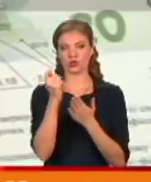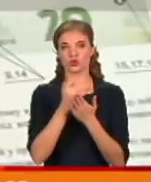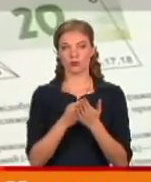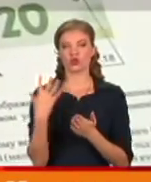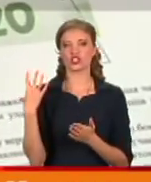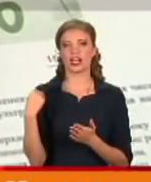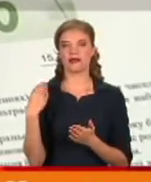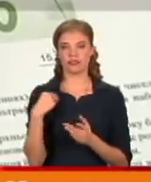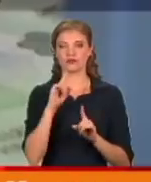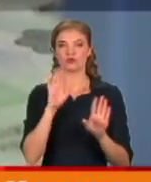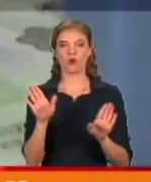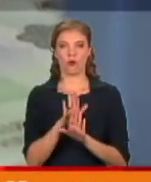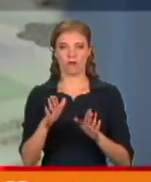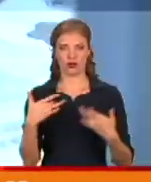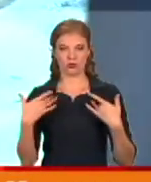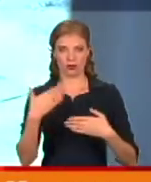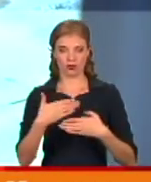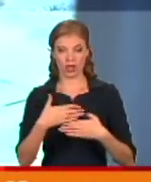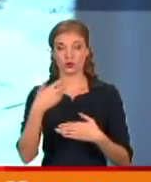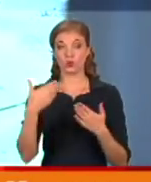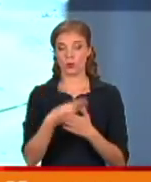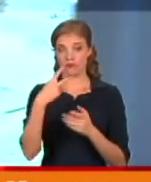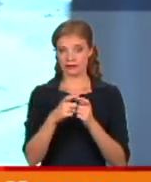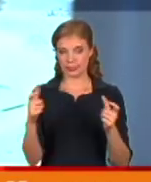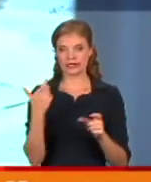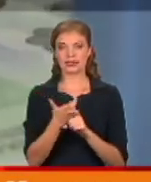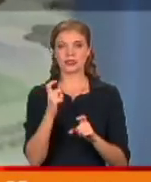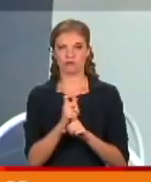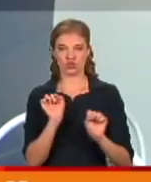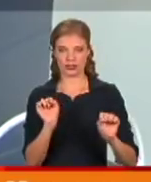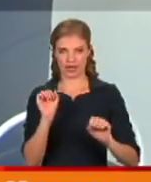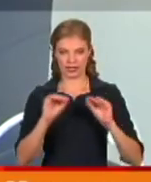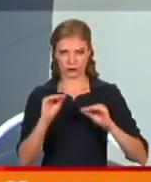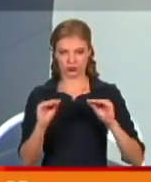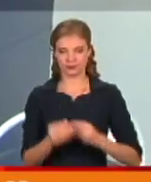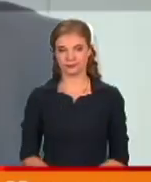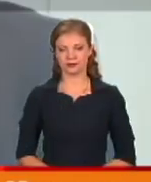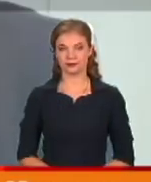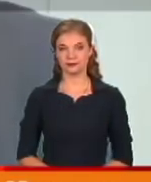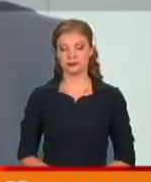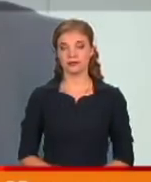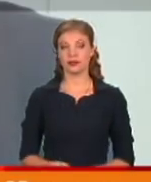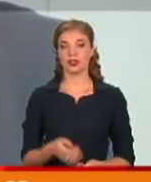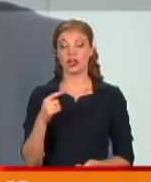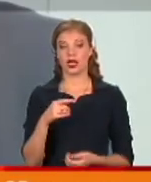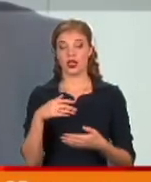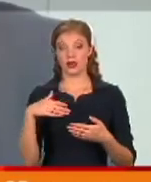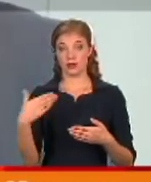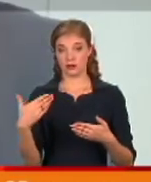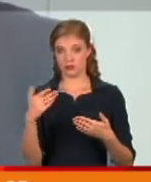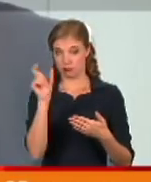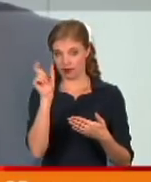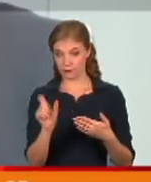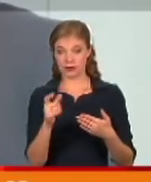зображення Львівського оперного театру. Нова 20-ка має більше елементів захисту. З правої сторони від